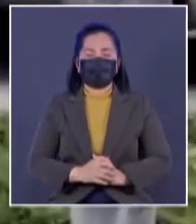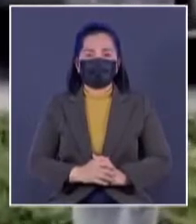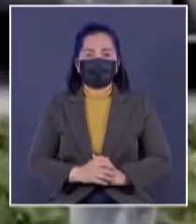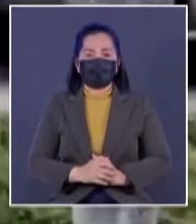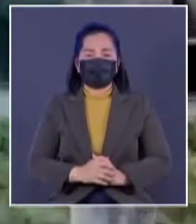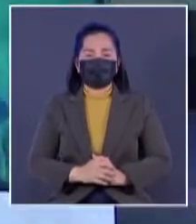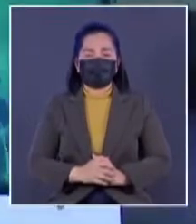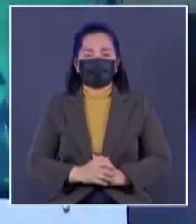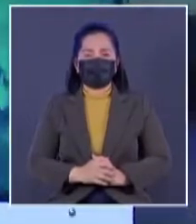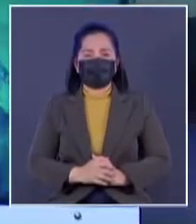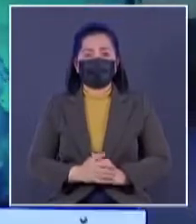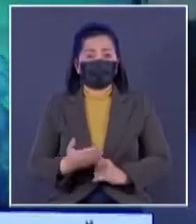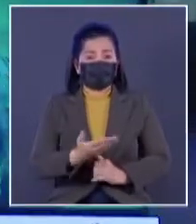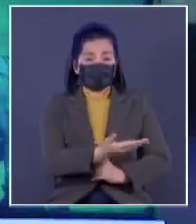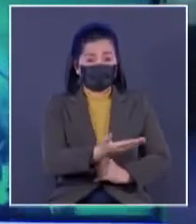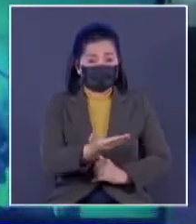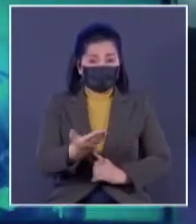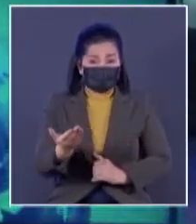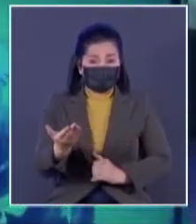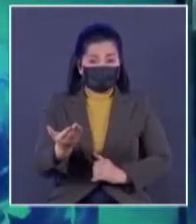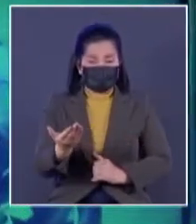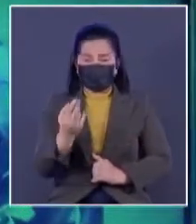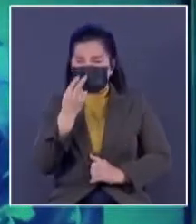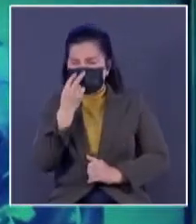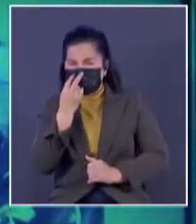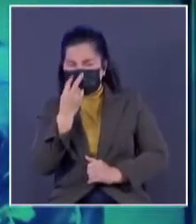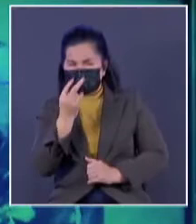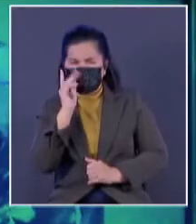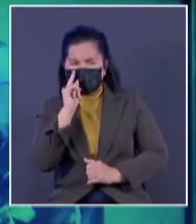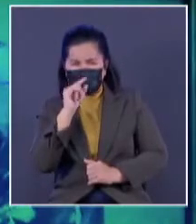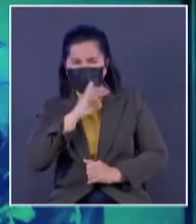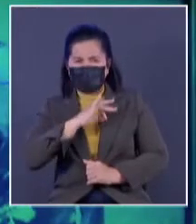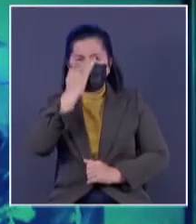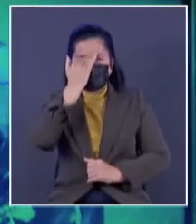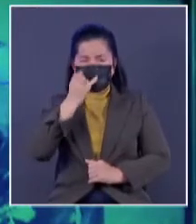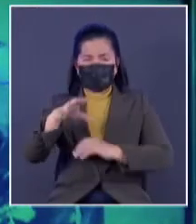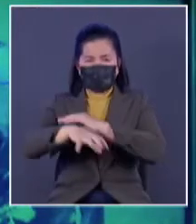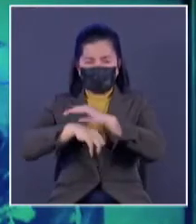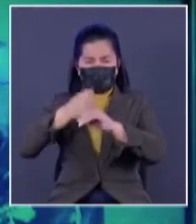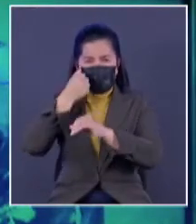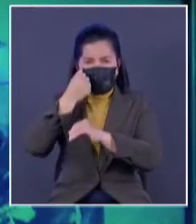คือหลายคนบอกว่าเอ๊ะทำไมติดจรวดแบบนี้เพิ่งขโมยรถมาแล้วก็ประสบอุบัติเหตุเลยเจ้าหน้าที่ตำรวจจับได้ทันทีเลยนะคะ